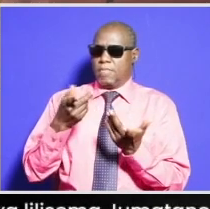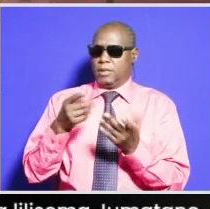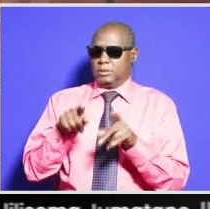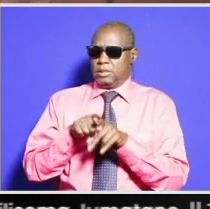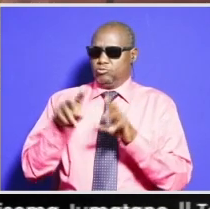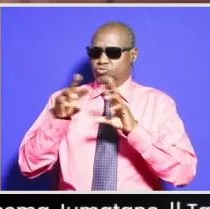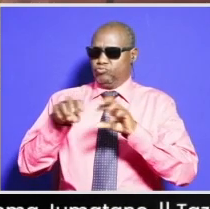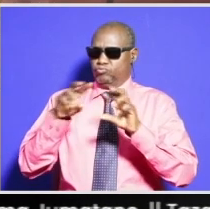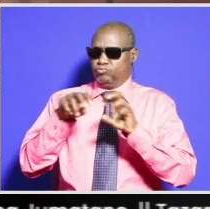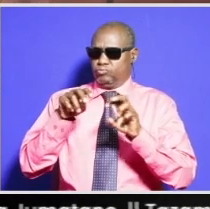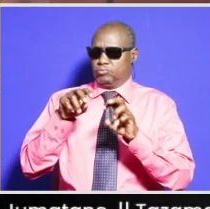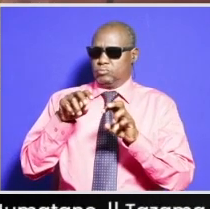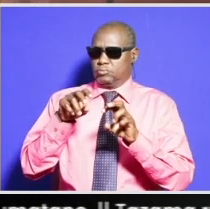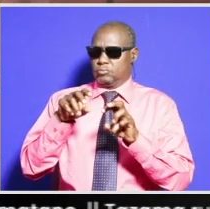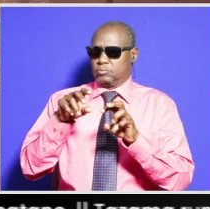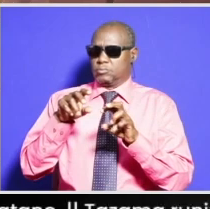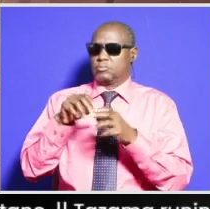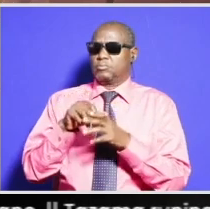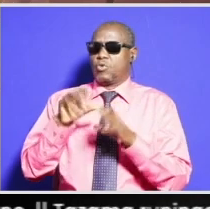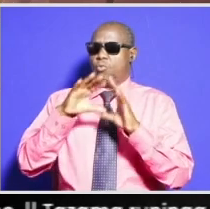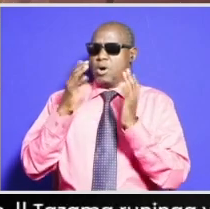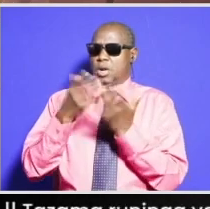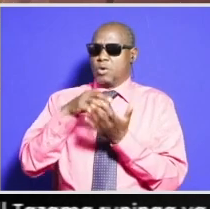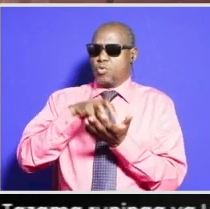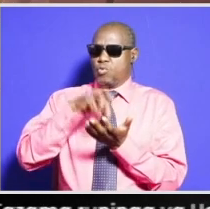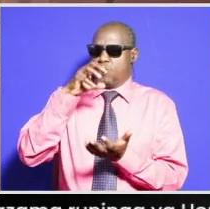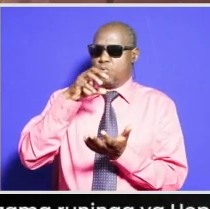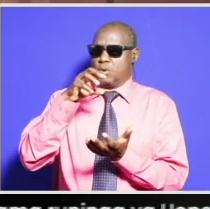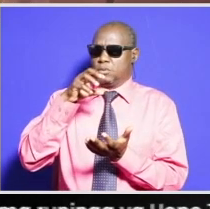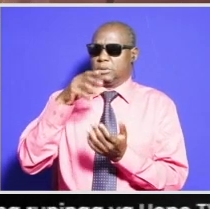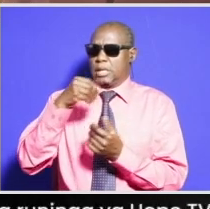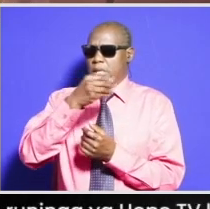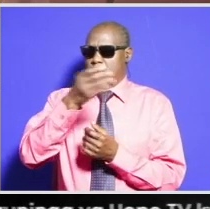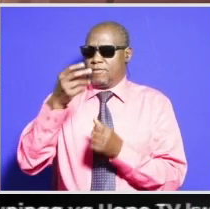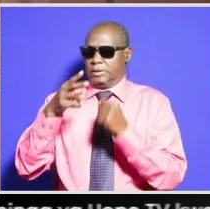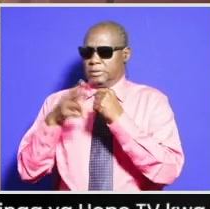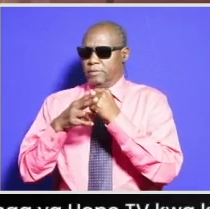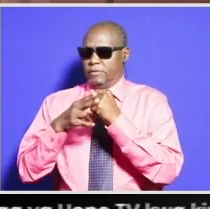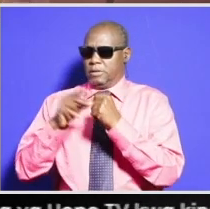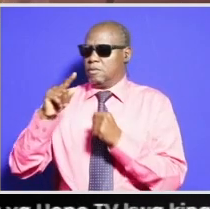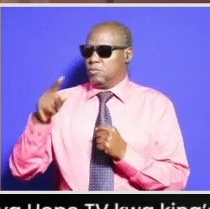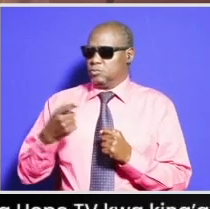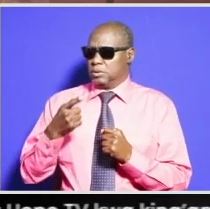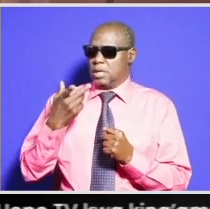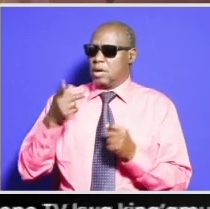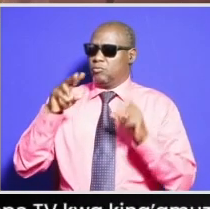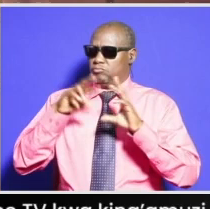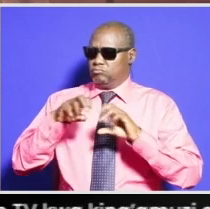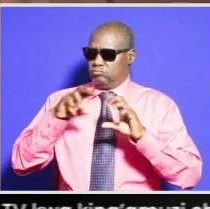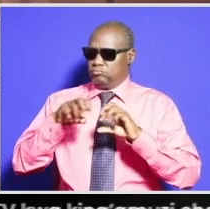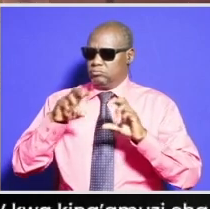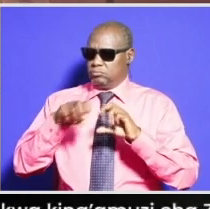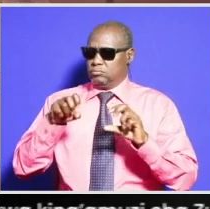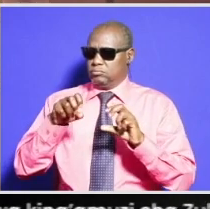Wakenya ili kupewa tokeni za WorldCoin zenye thamani ya shilingi 7,000. Kwa sasa vinafanyiwa uchunguzi wa